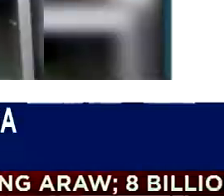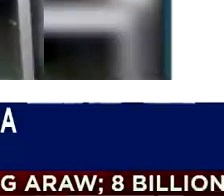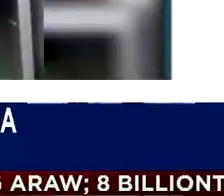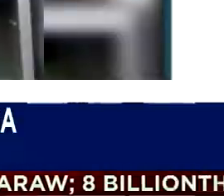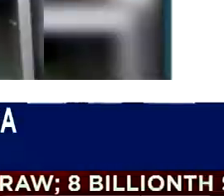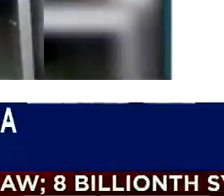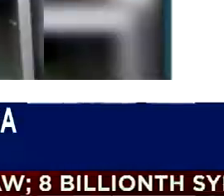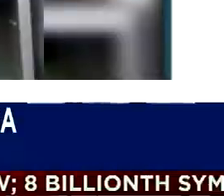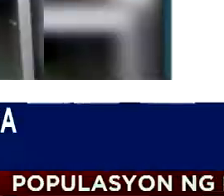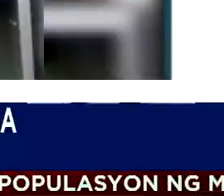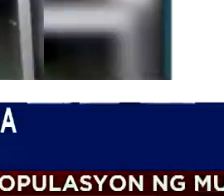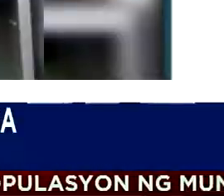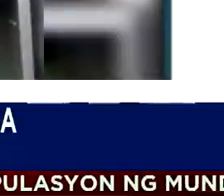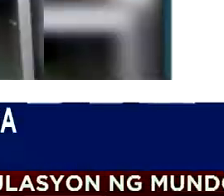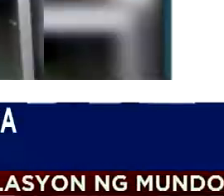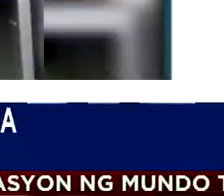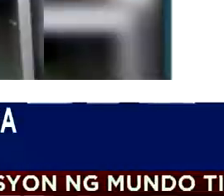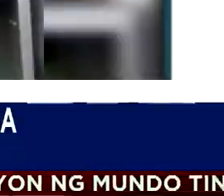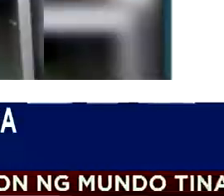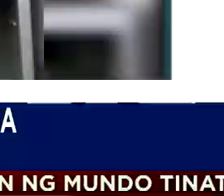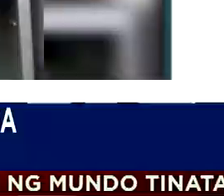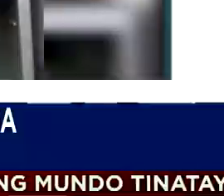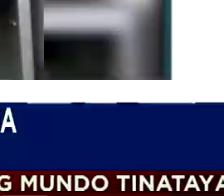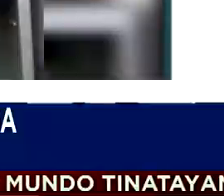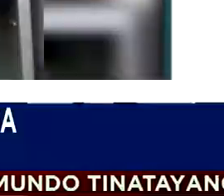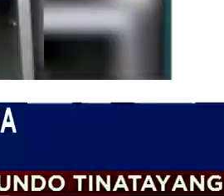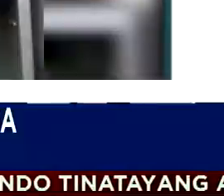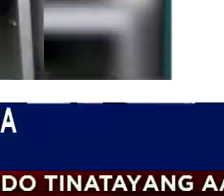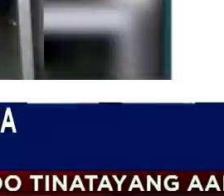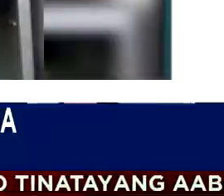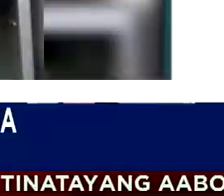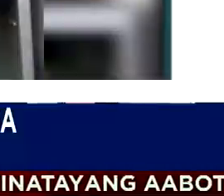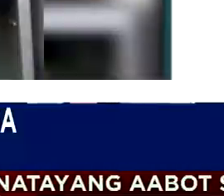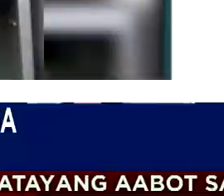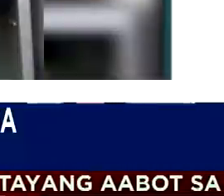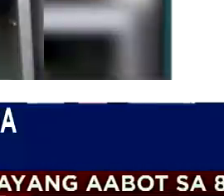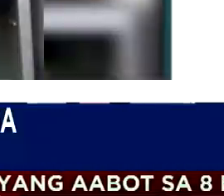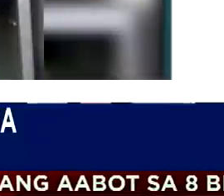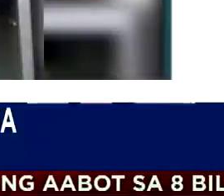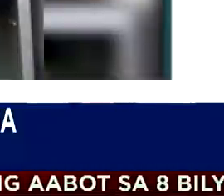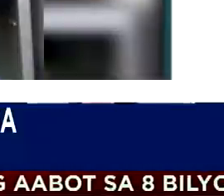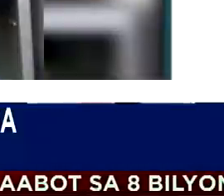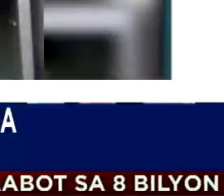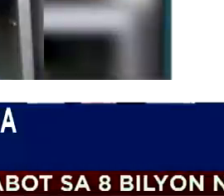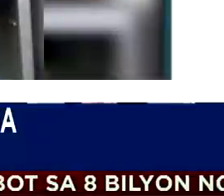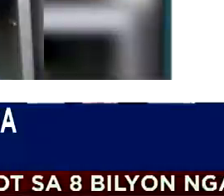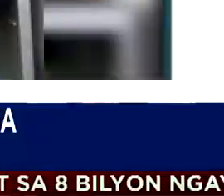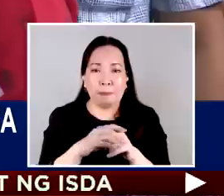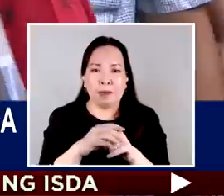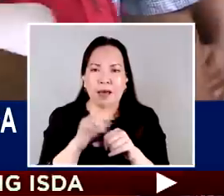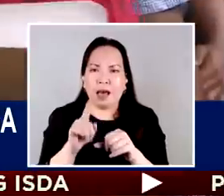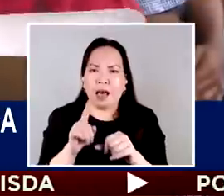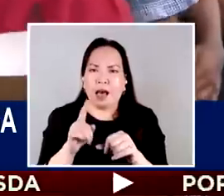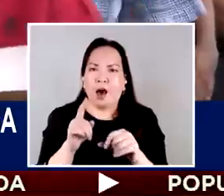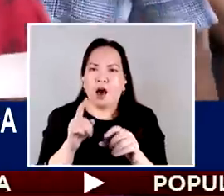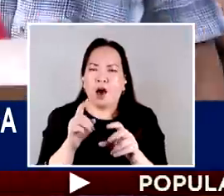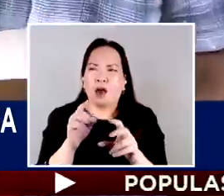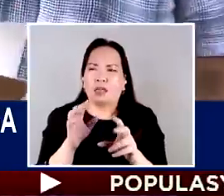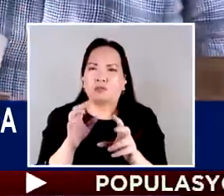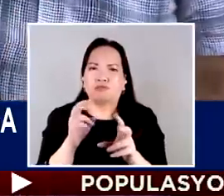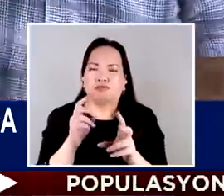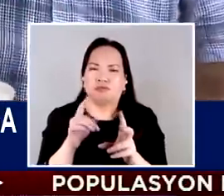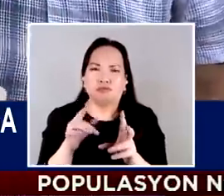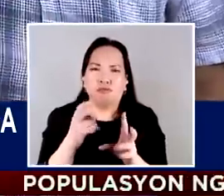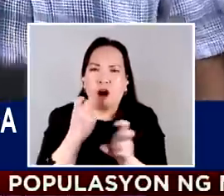How was health care for them? Why are they dying? That's not supposed to be normal. Sa